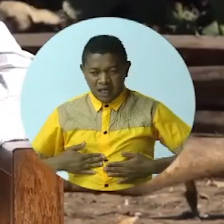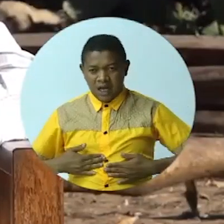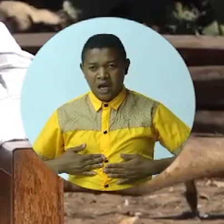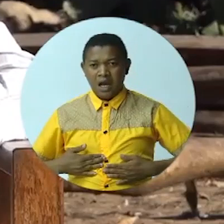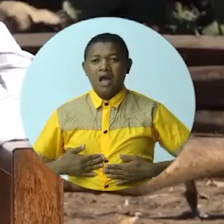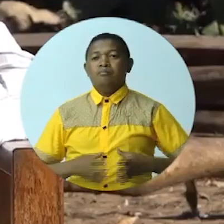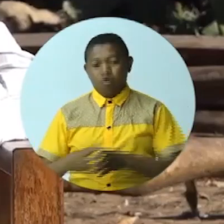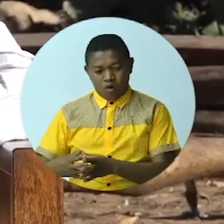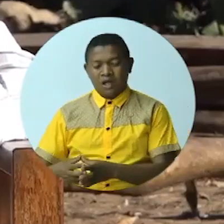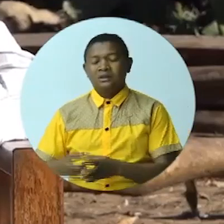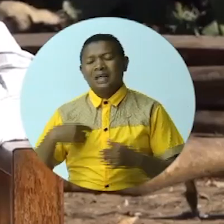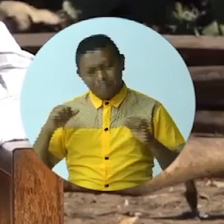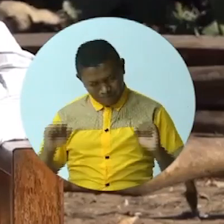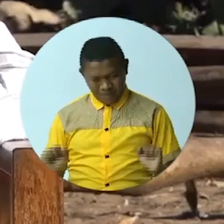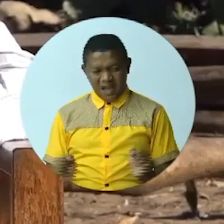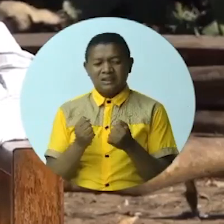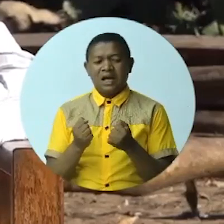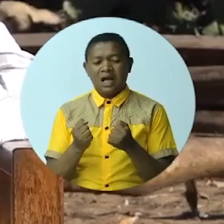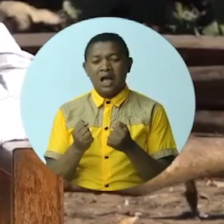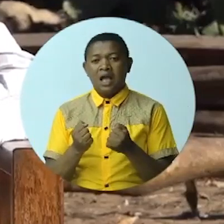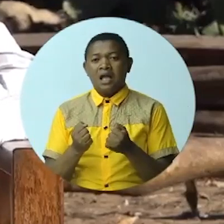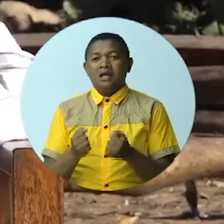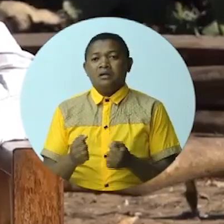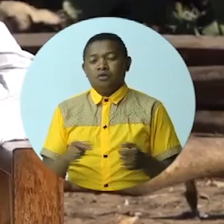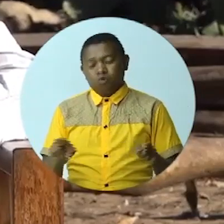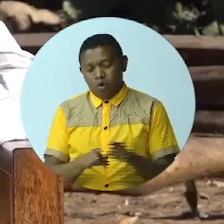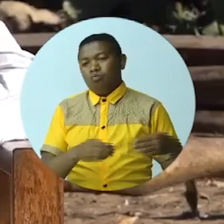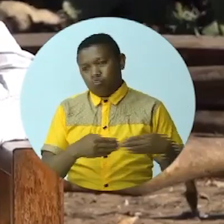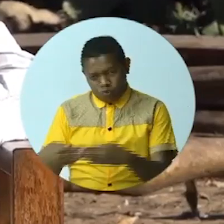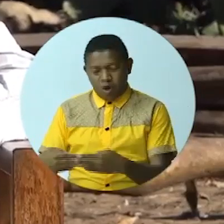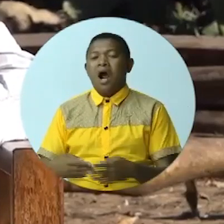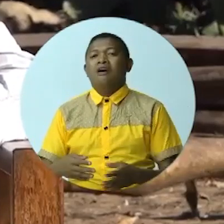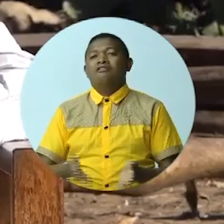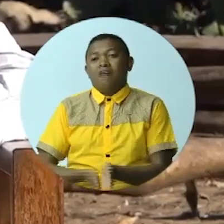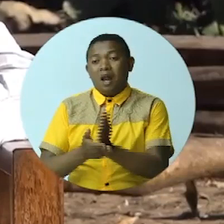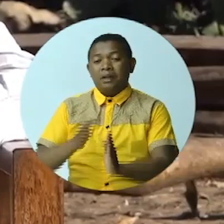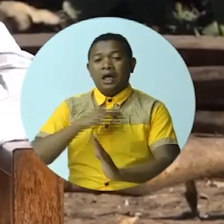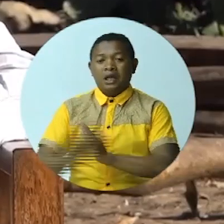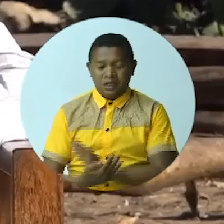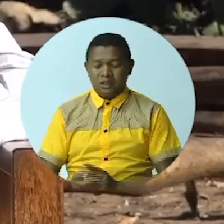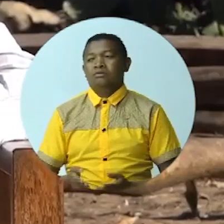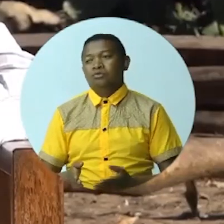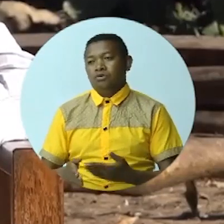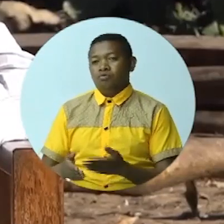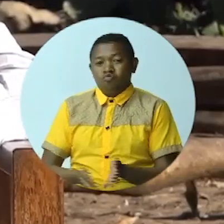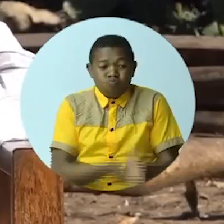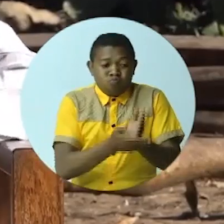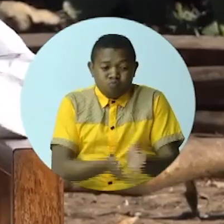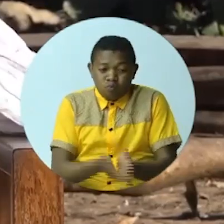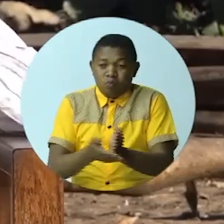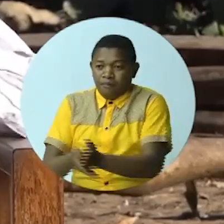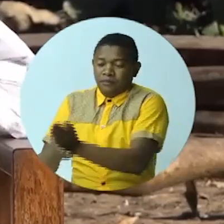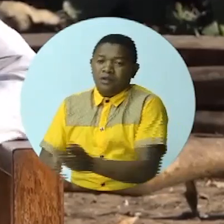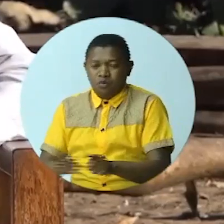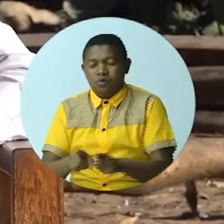anao ny ezaka rehetra hitondra ny fanampiana rehetra hoentina anampiana hoentina anavotana